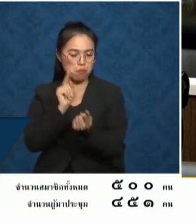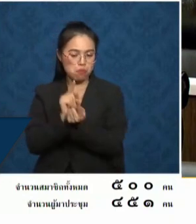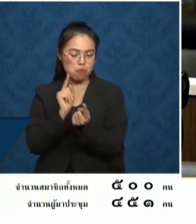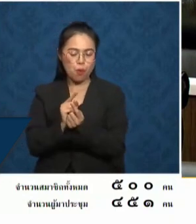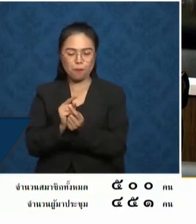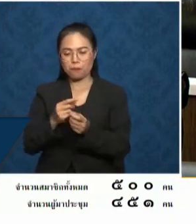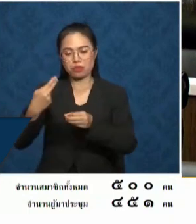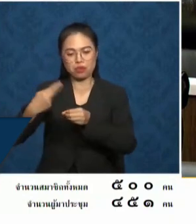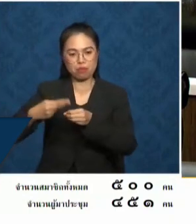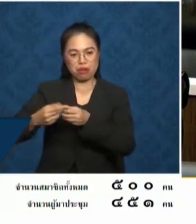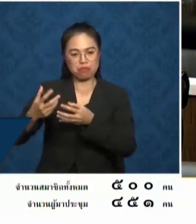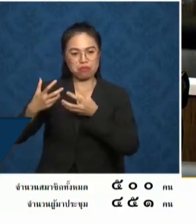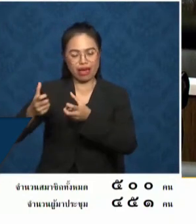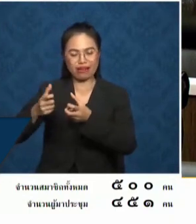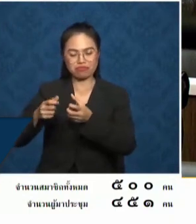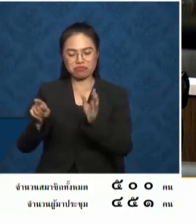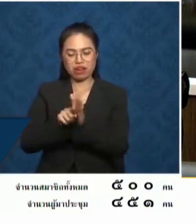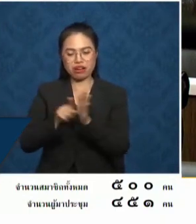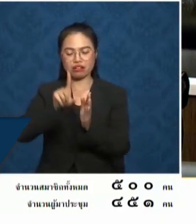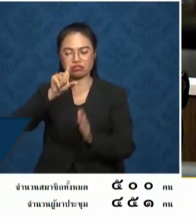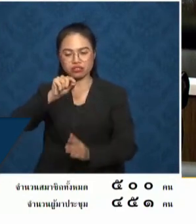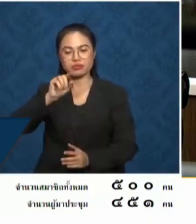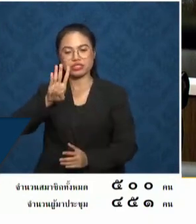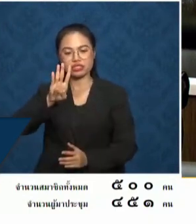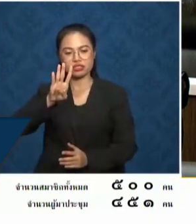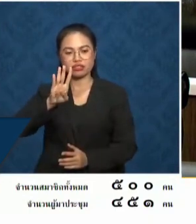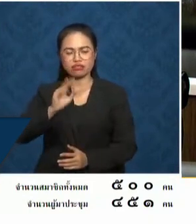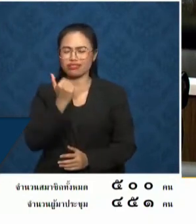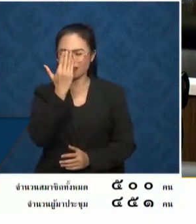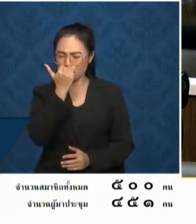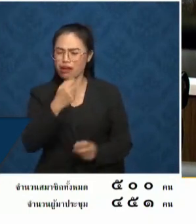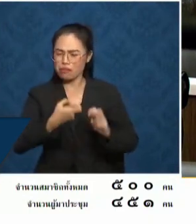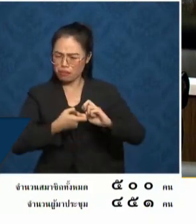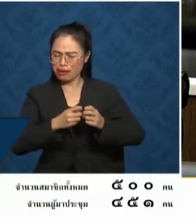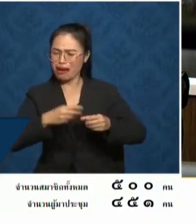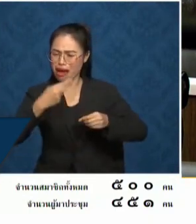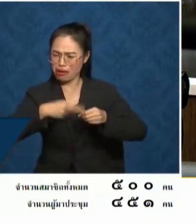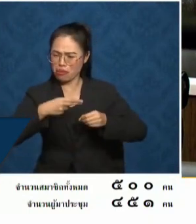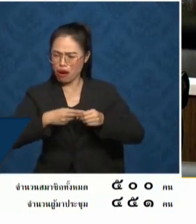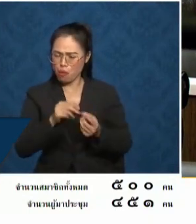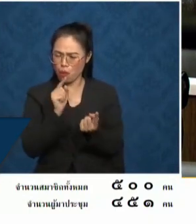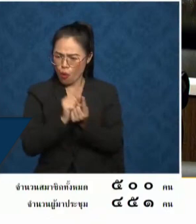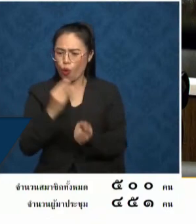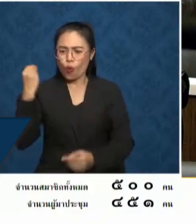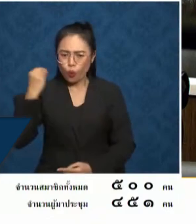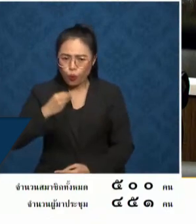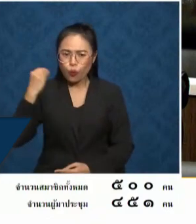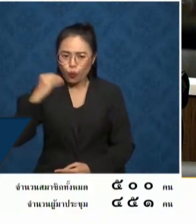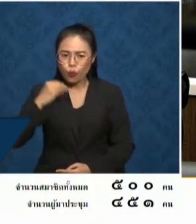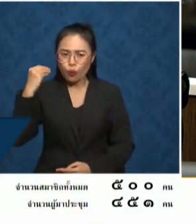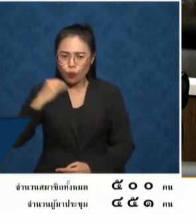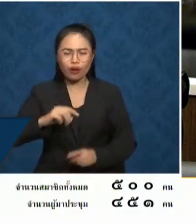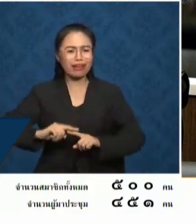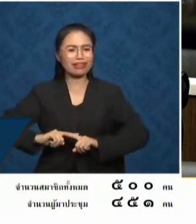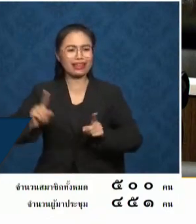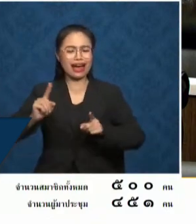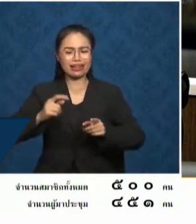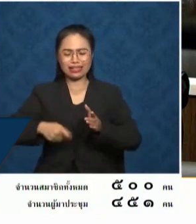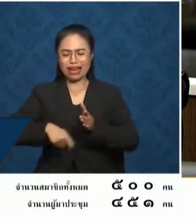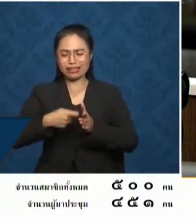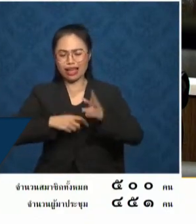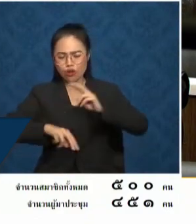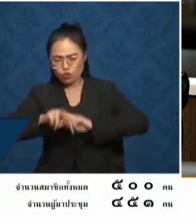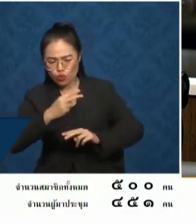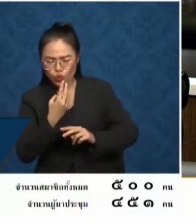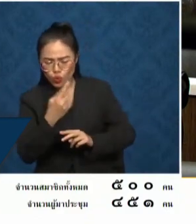ดินฝั่งอ่าวไทย 24ครั้งทำไมเหตุน้ำมันรั่วจึงถี่มากขึ้นสวนทางกับการพิสูจน์ข้อเท็จจริง